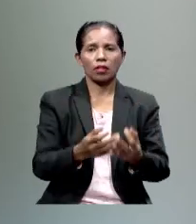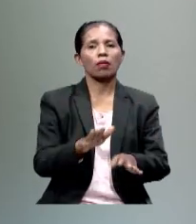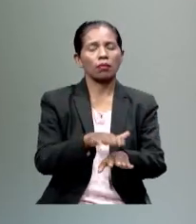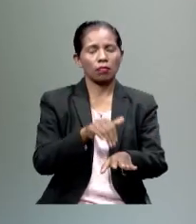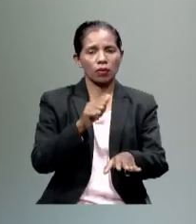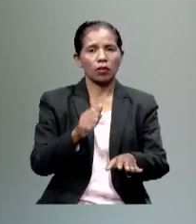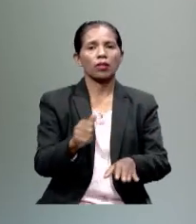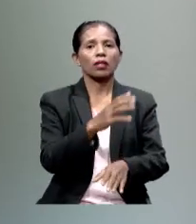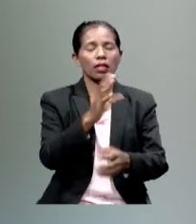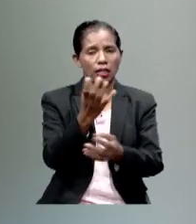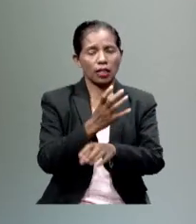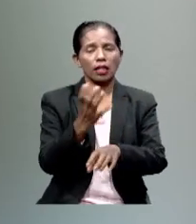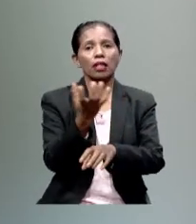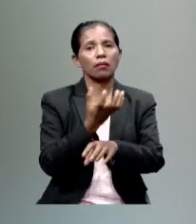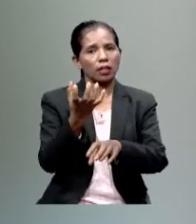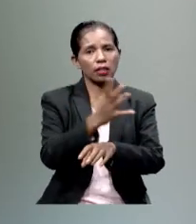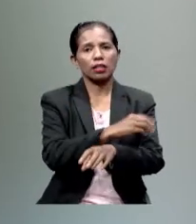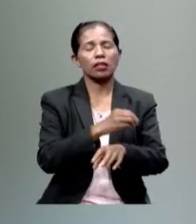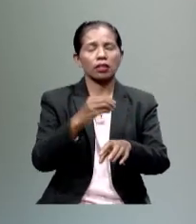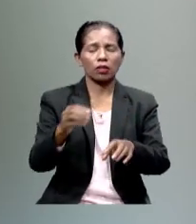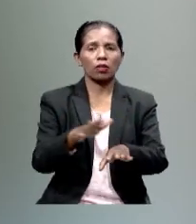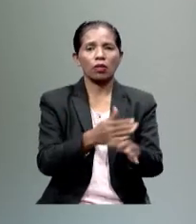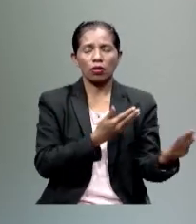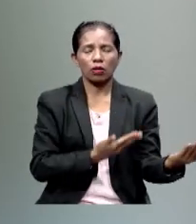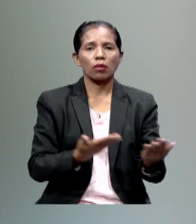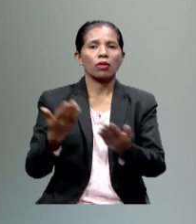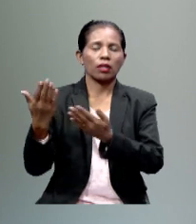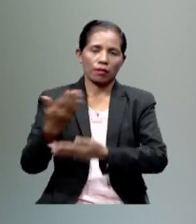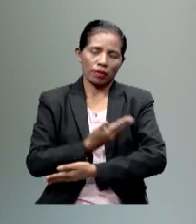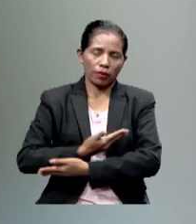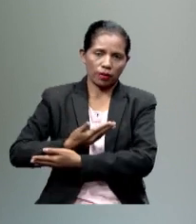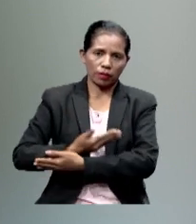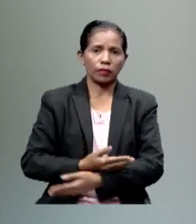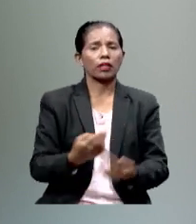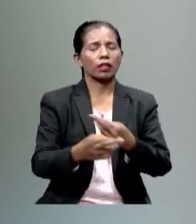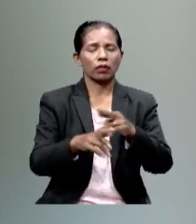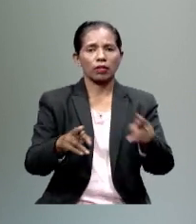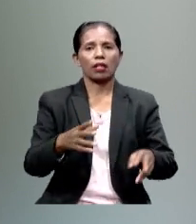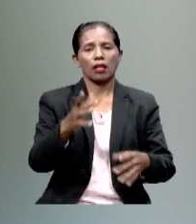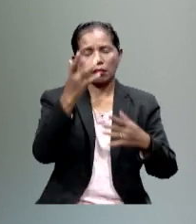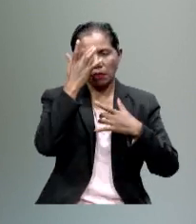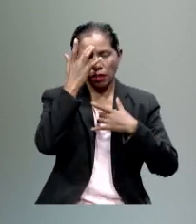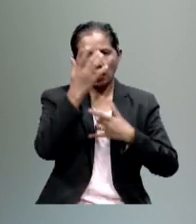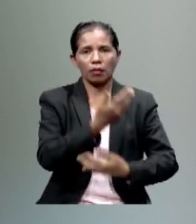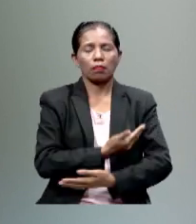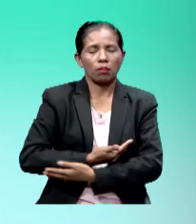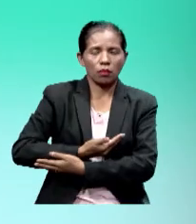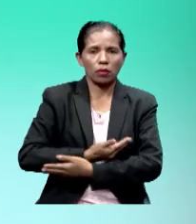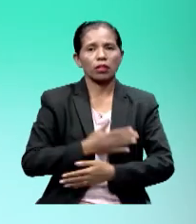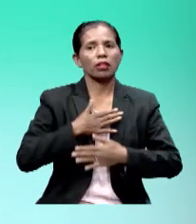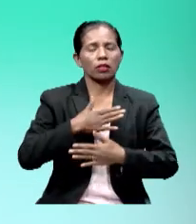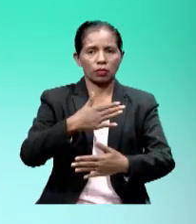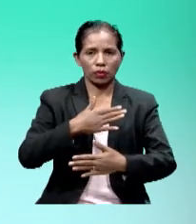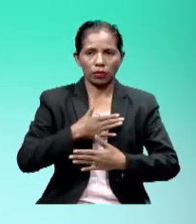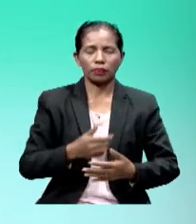ambulansia nolori bebe ne ba sentru saudi ilomar. Resultado diagnostika hatudu bebe ne sofre moras asma ka isbot.